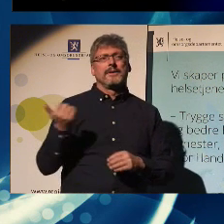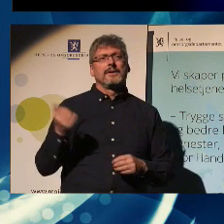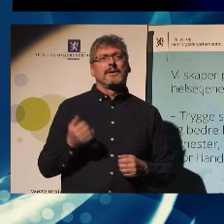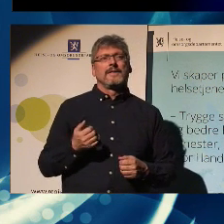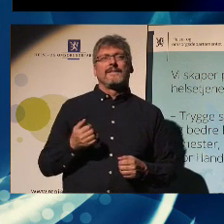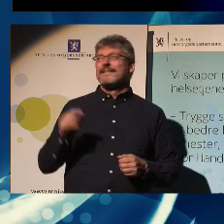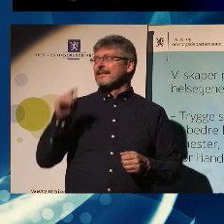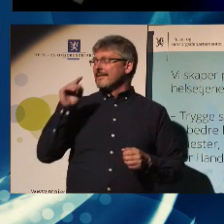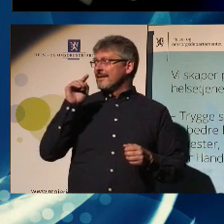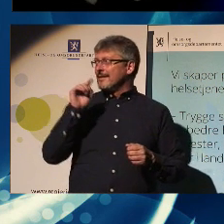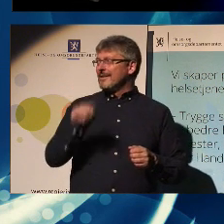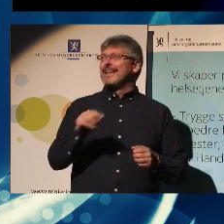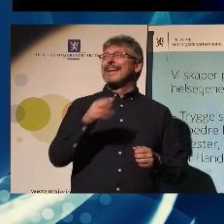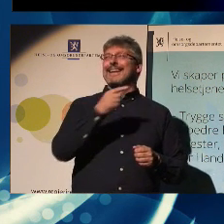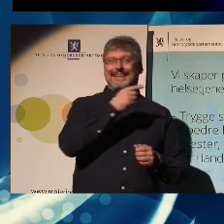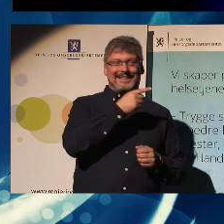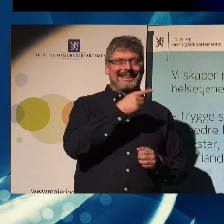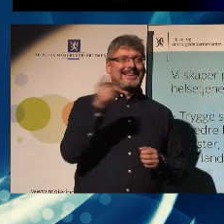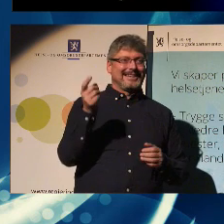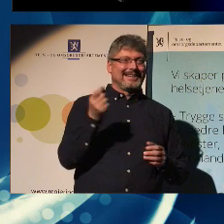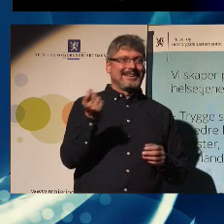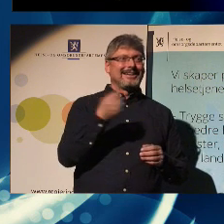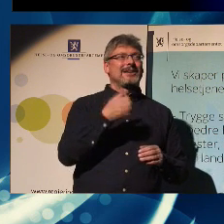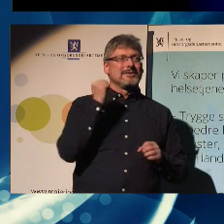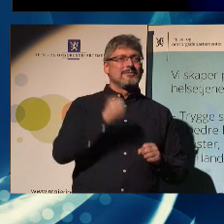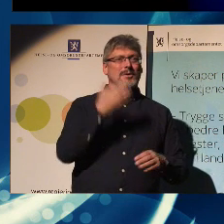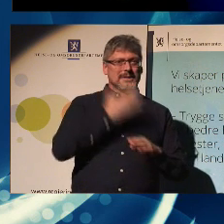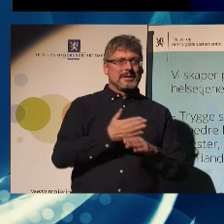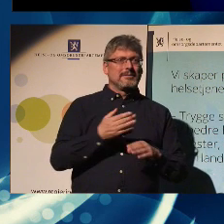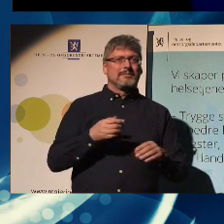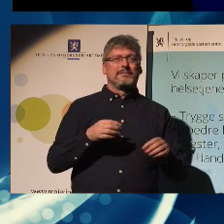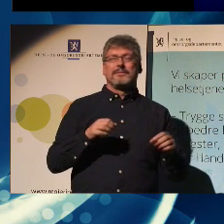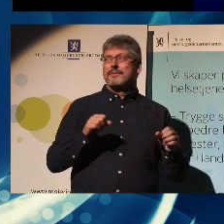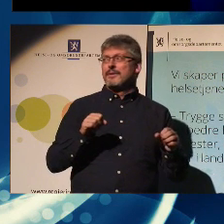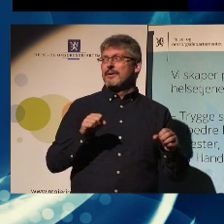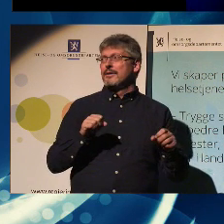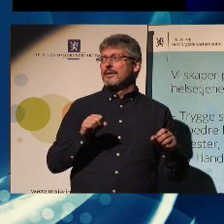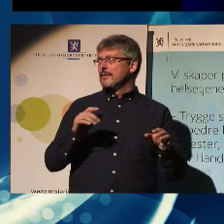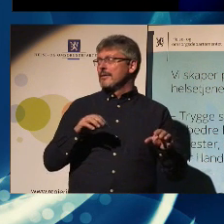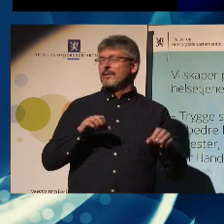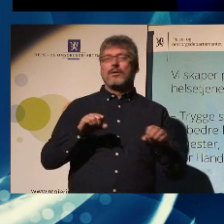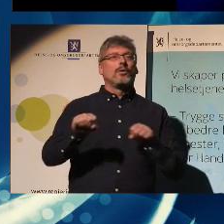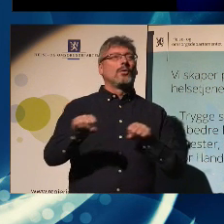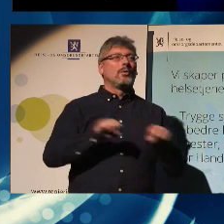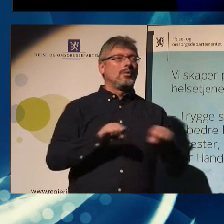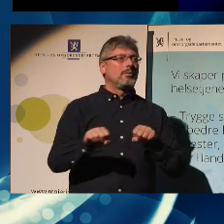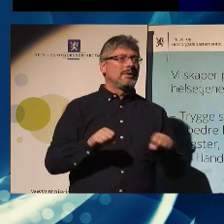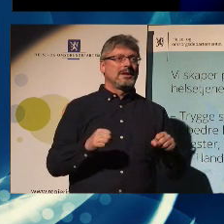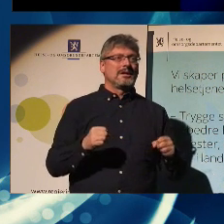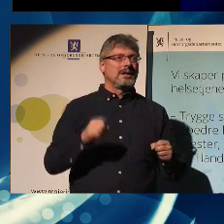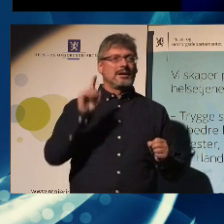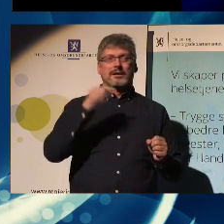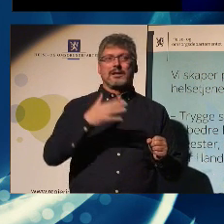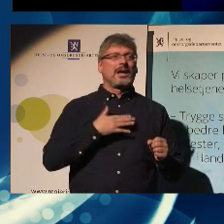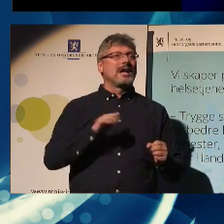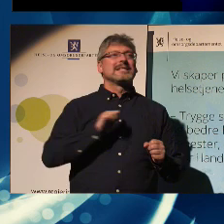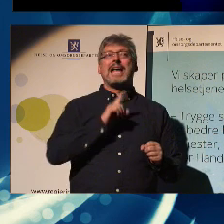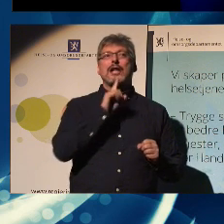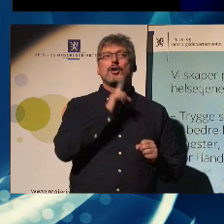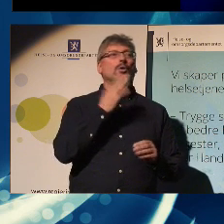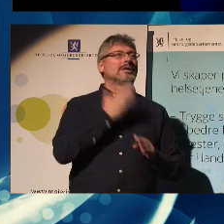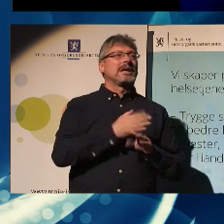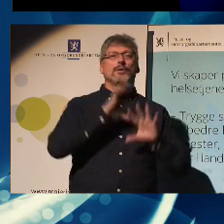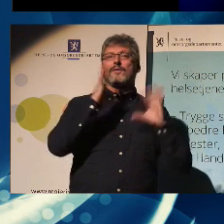du som må bestemme. Kommunene vil ikke ha selvråderett over alt det her